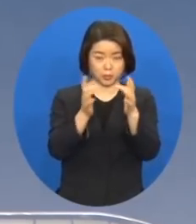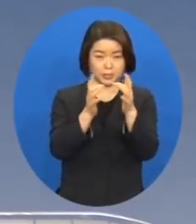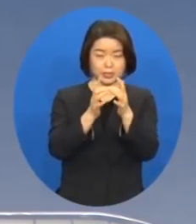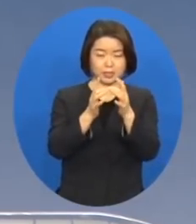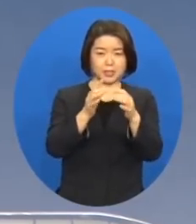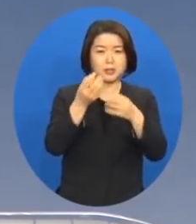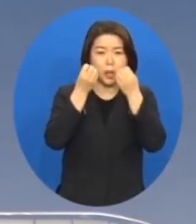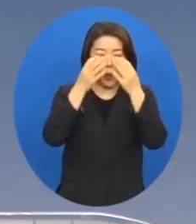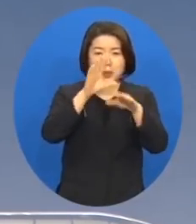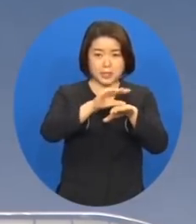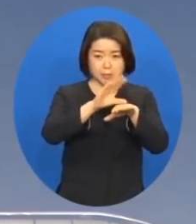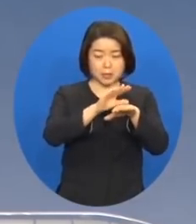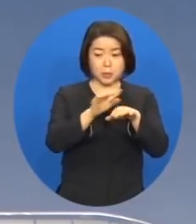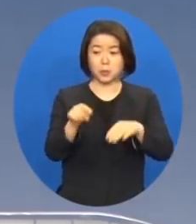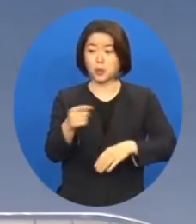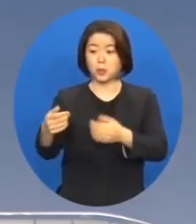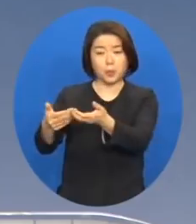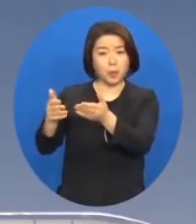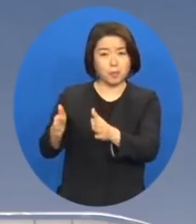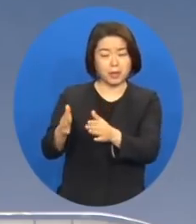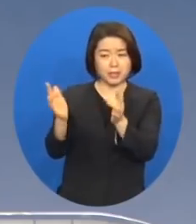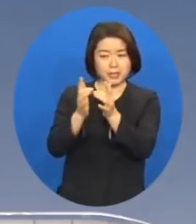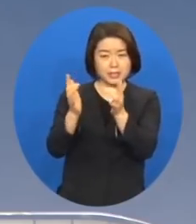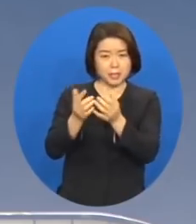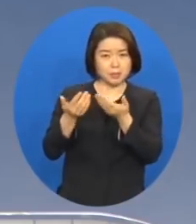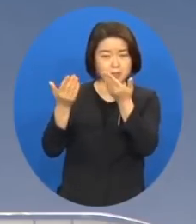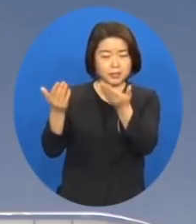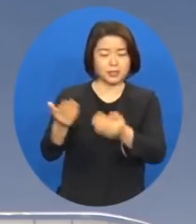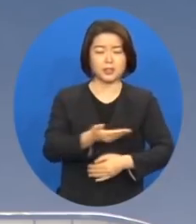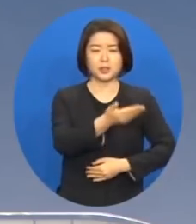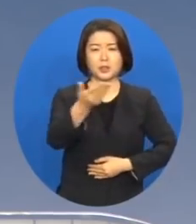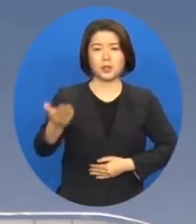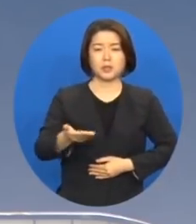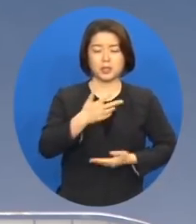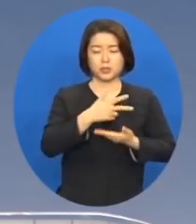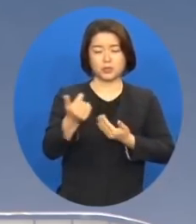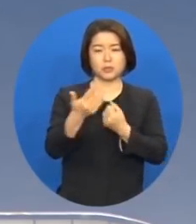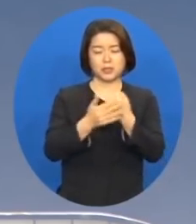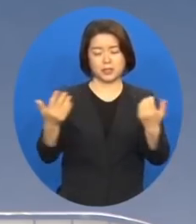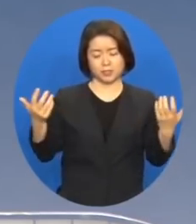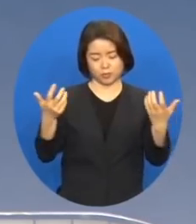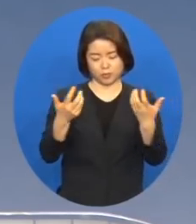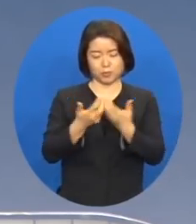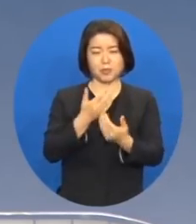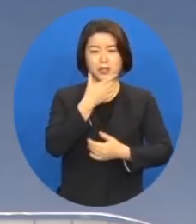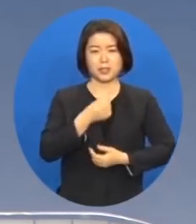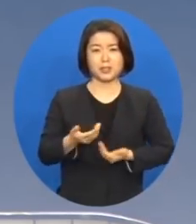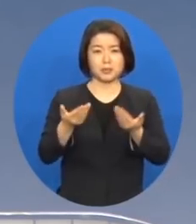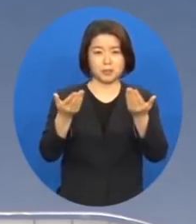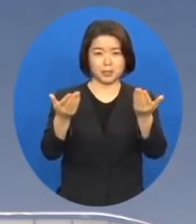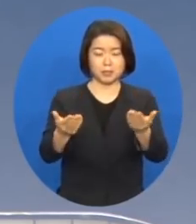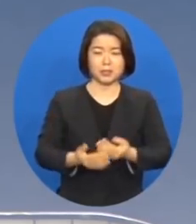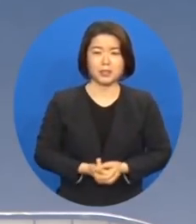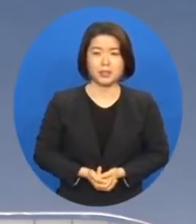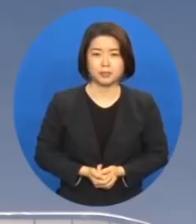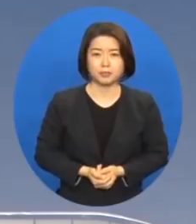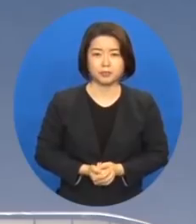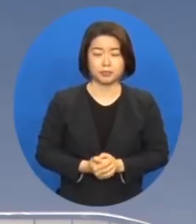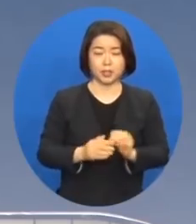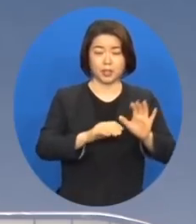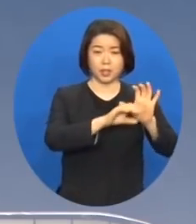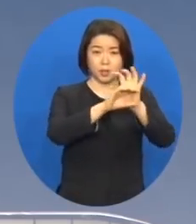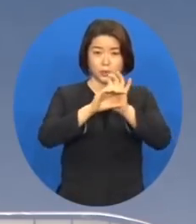예배하신 여러분들에게도 오늘 주의 은혜가 충만하시기를 원합니다. 코로나19 확산이 좀처럼 이렇게